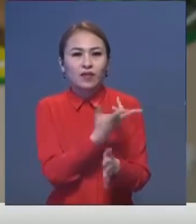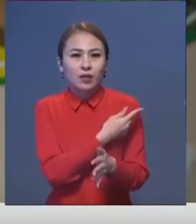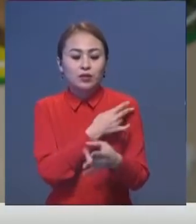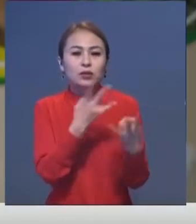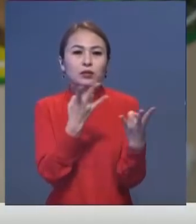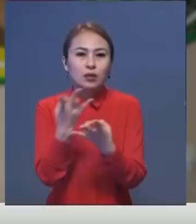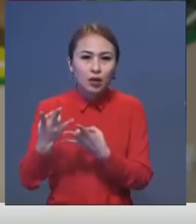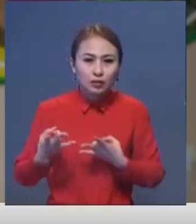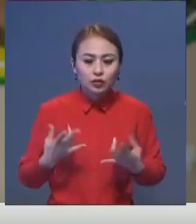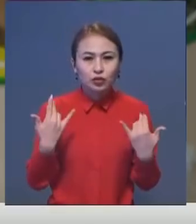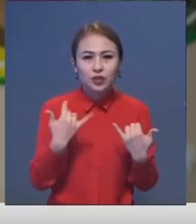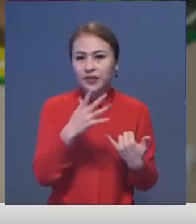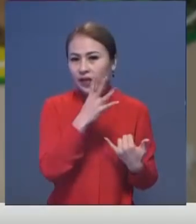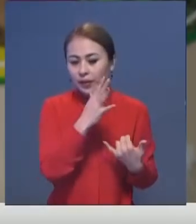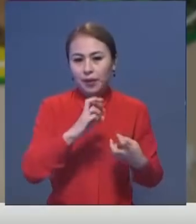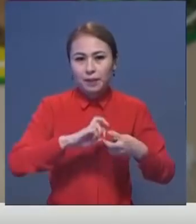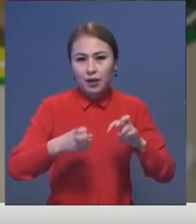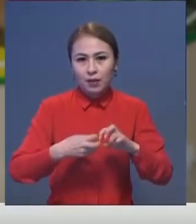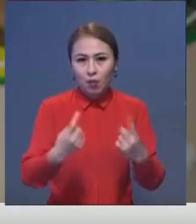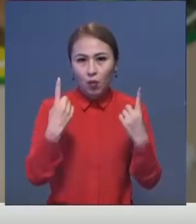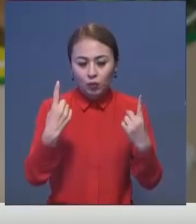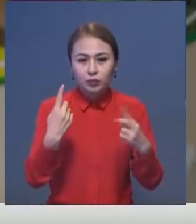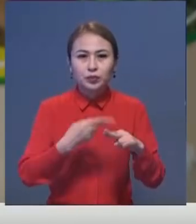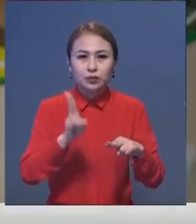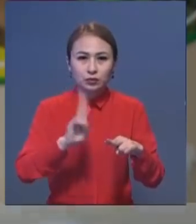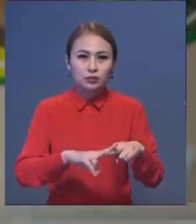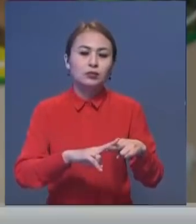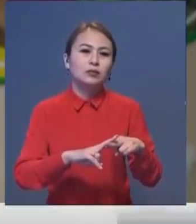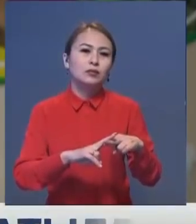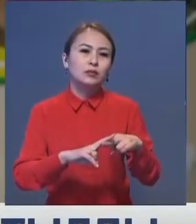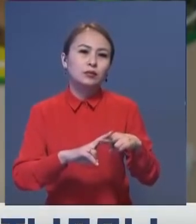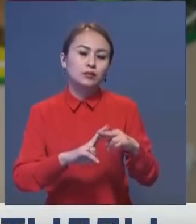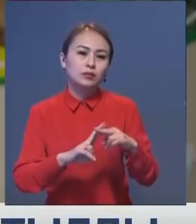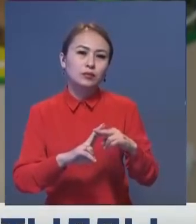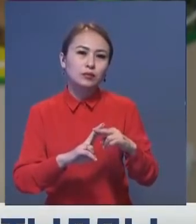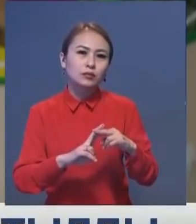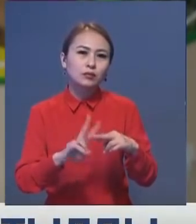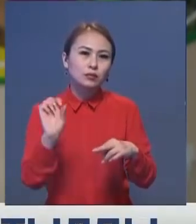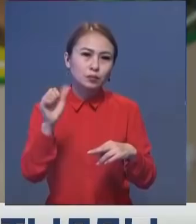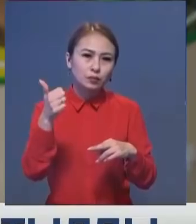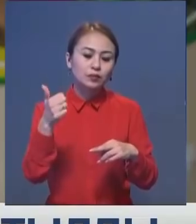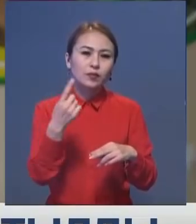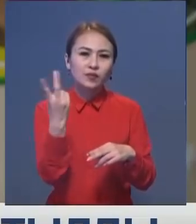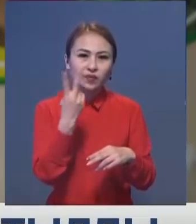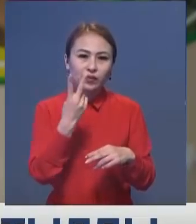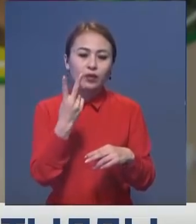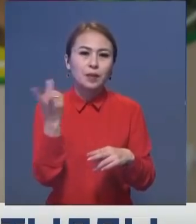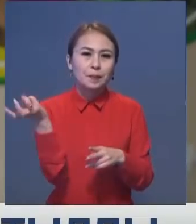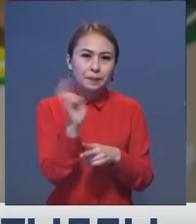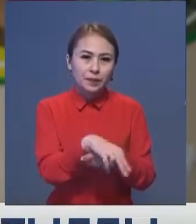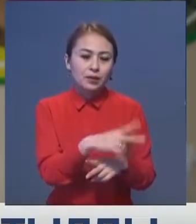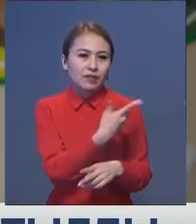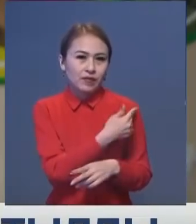керек екен қазіргі жағдайда, эпидемиологи жағдайда. Сондықтан жаңағы біріншісін, екіншісін алуға